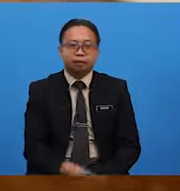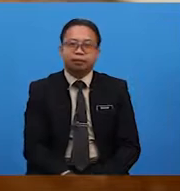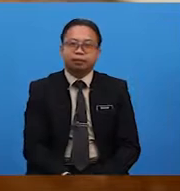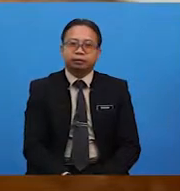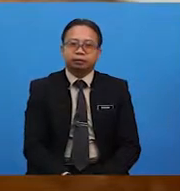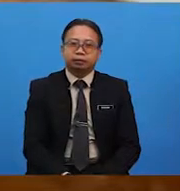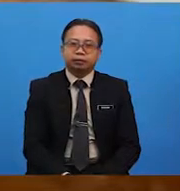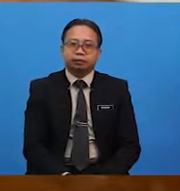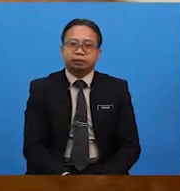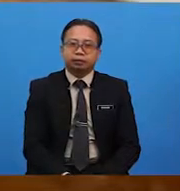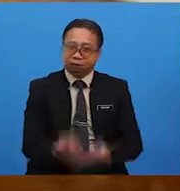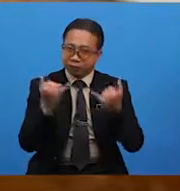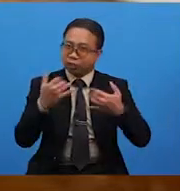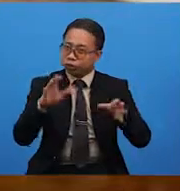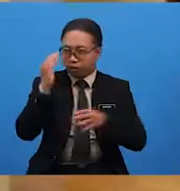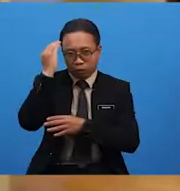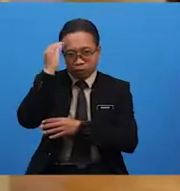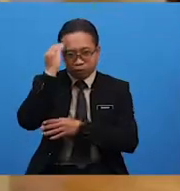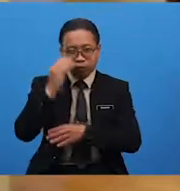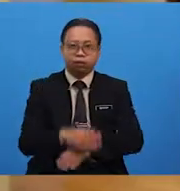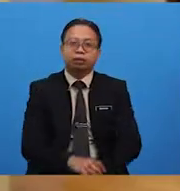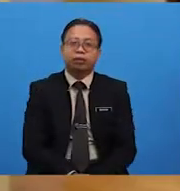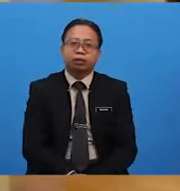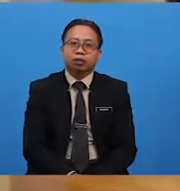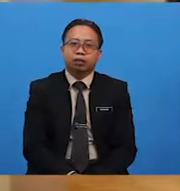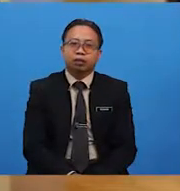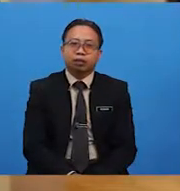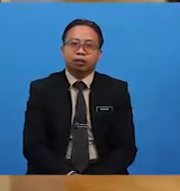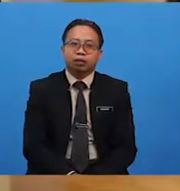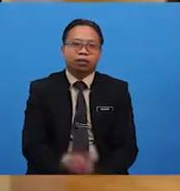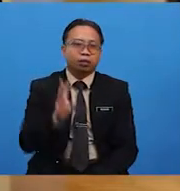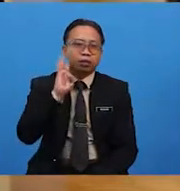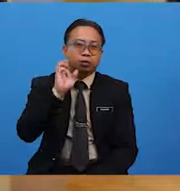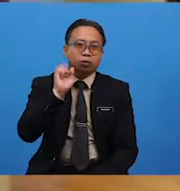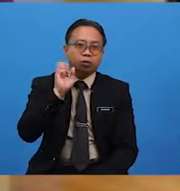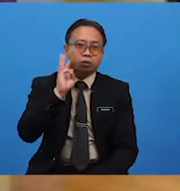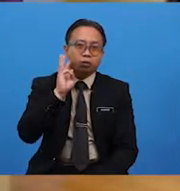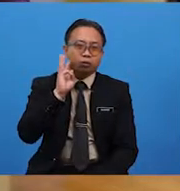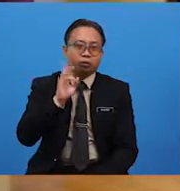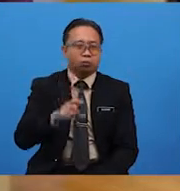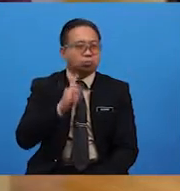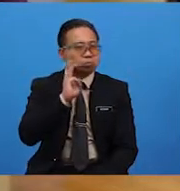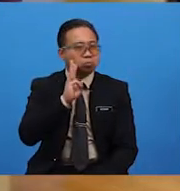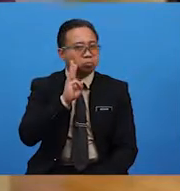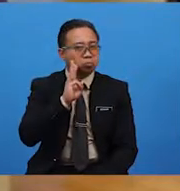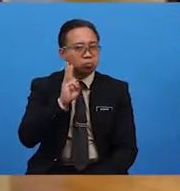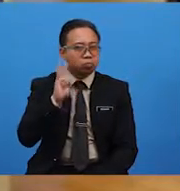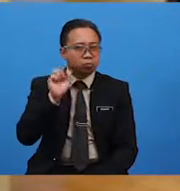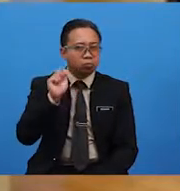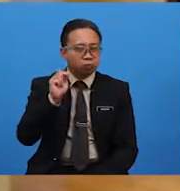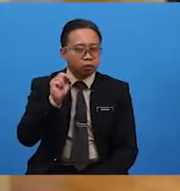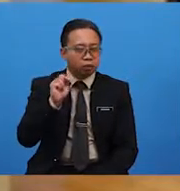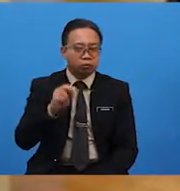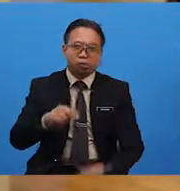apel kenapa udah tahu jelas sebenarnya Won sangat gembira dan teruji dapat mengetahui tentang